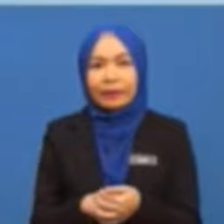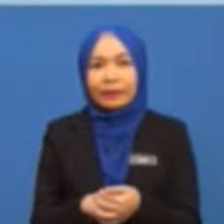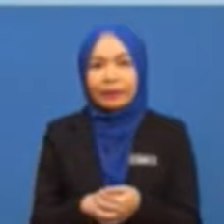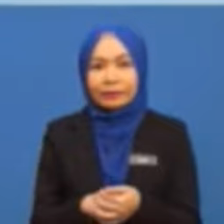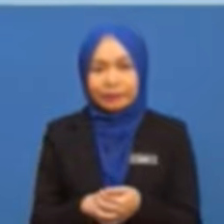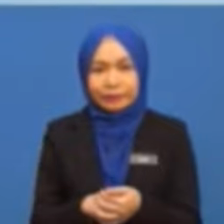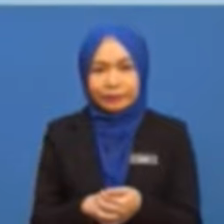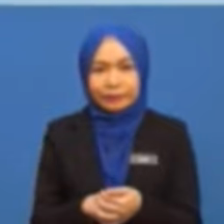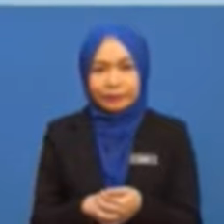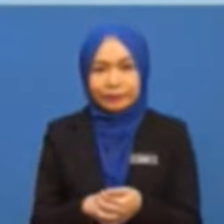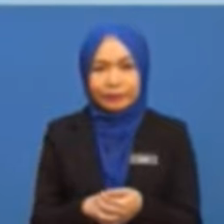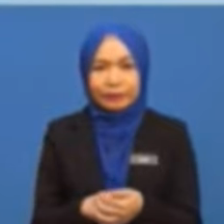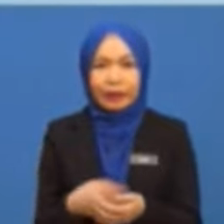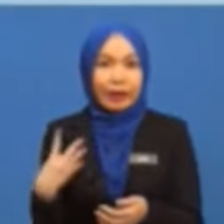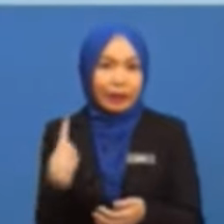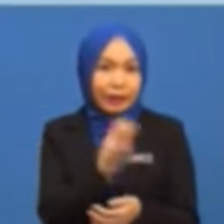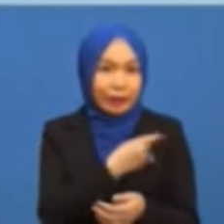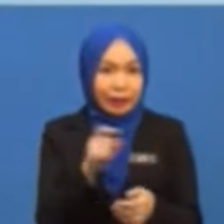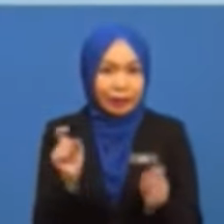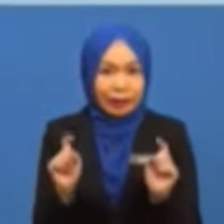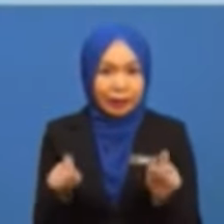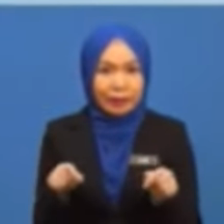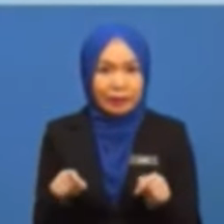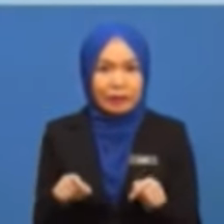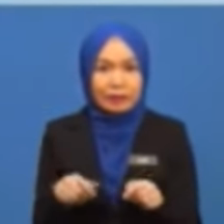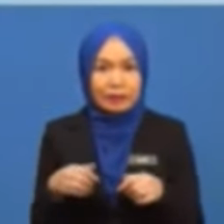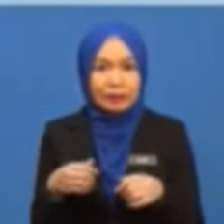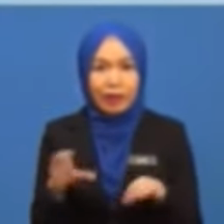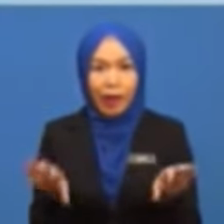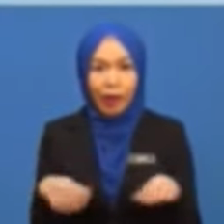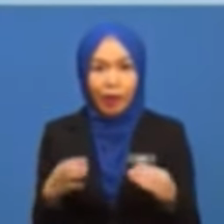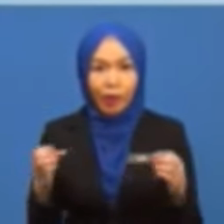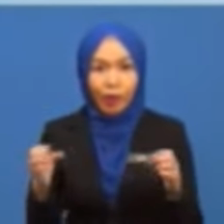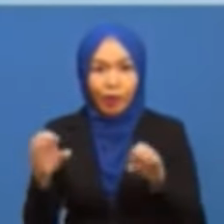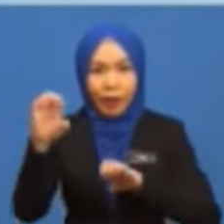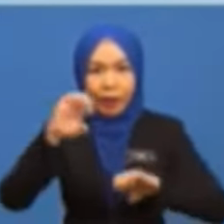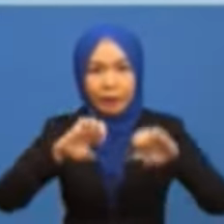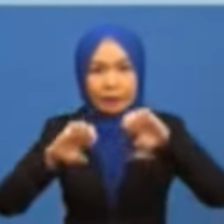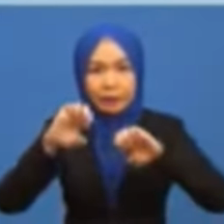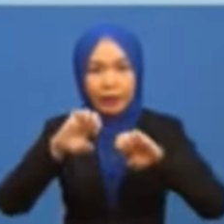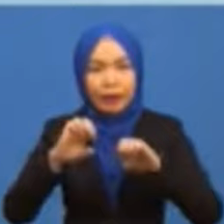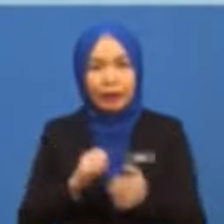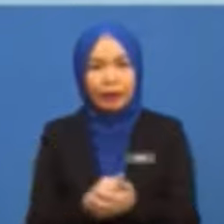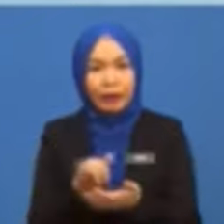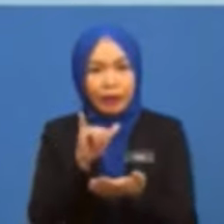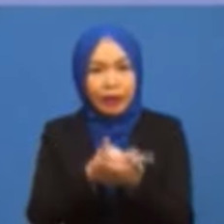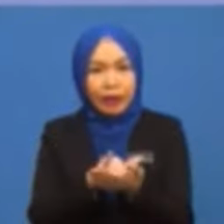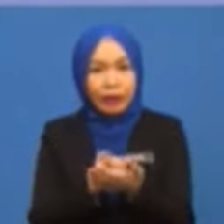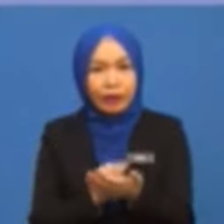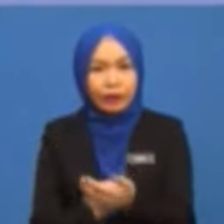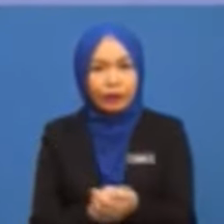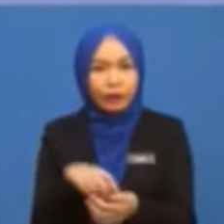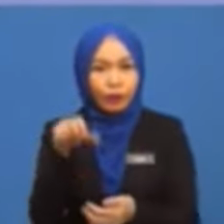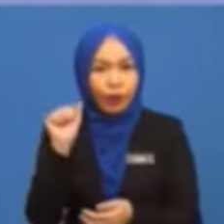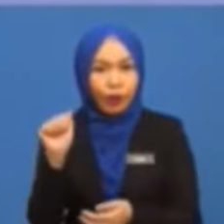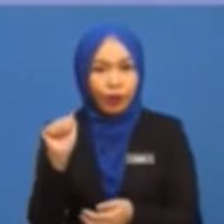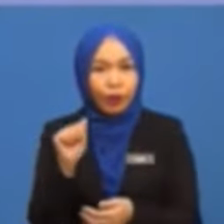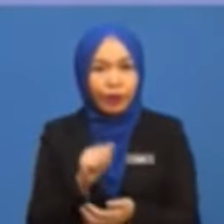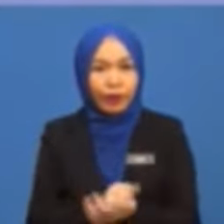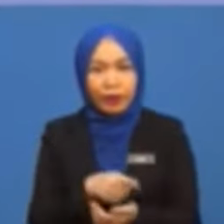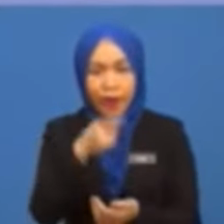hidroksida dengan nilai pH, kita perlu menjalankan eksperimen, iaitu eksperimen